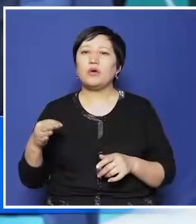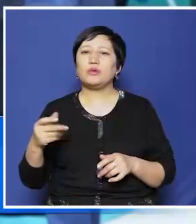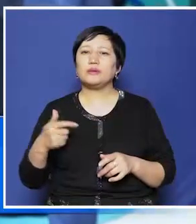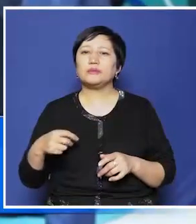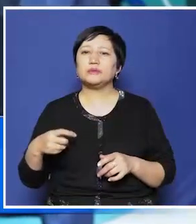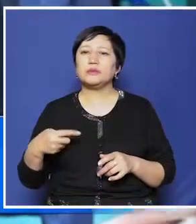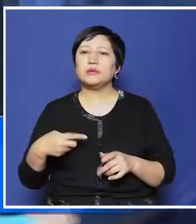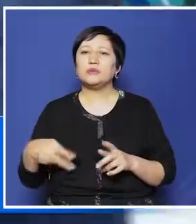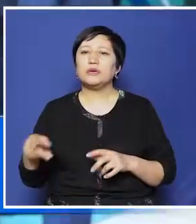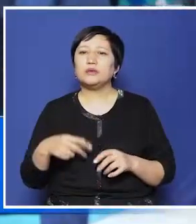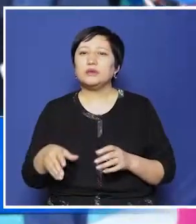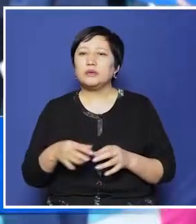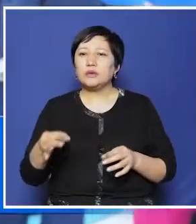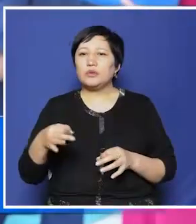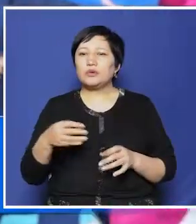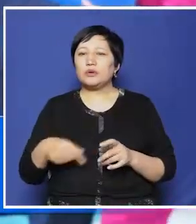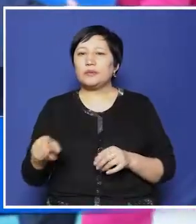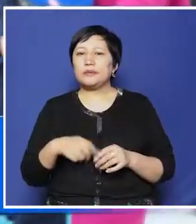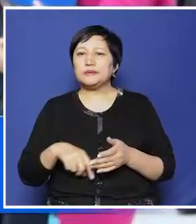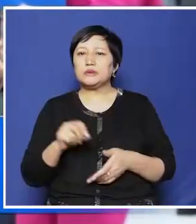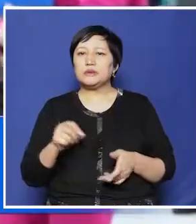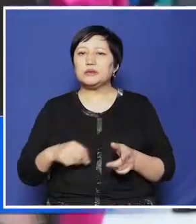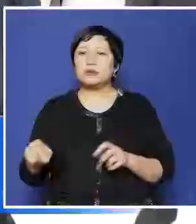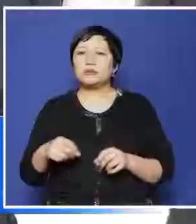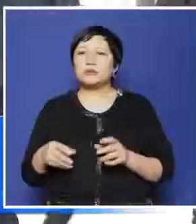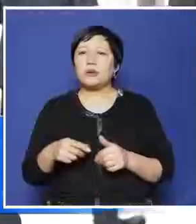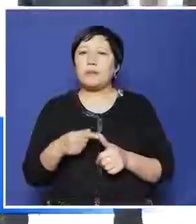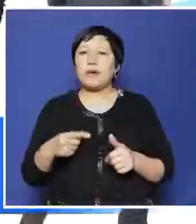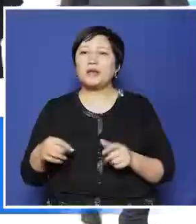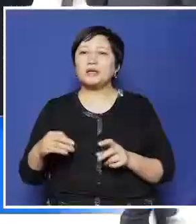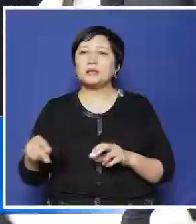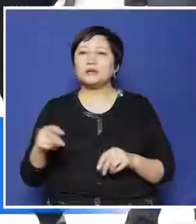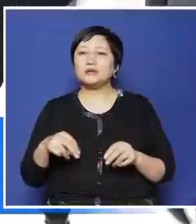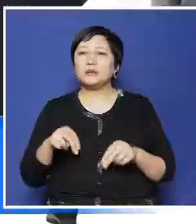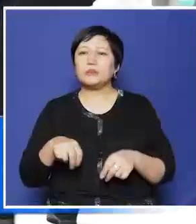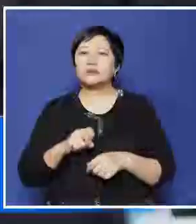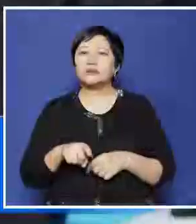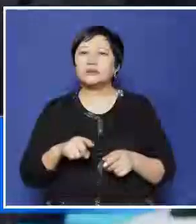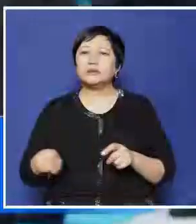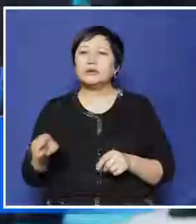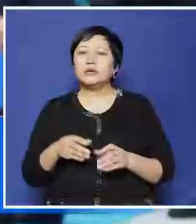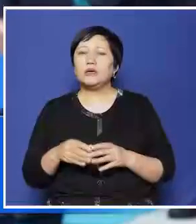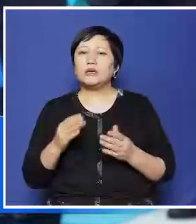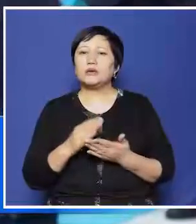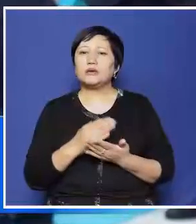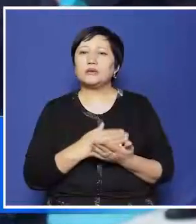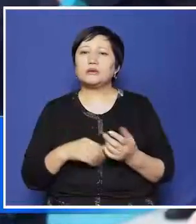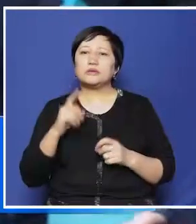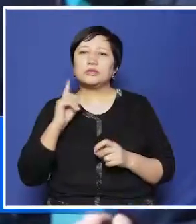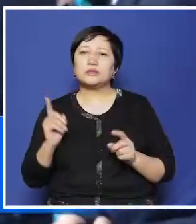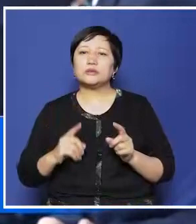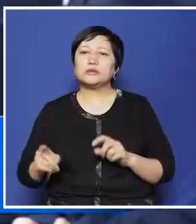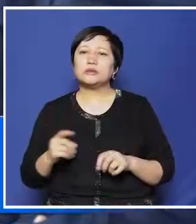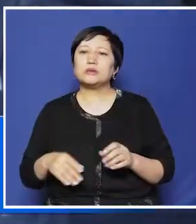мәслихатқа бір мандаттық округ бойынша сайлауға түсем партияның атынан. Сайлауға түсудегі мақсатым қазіргі жастарға